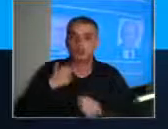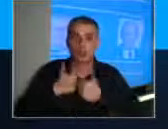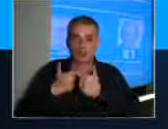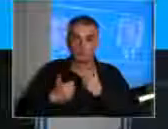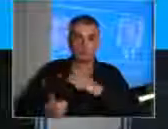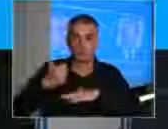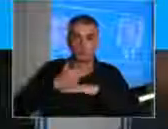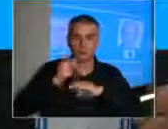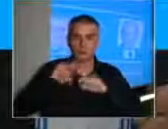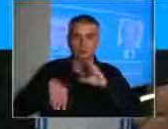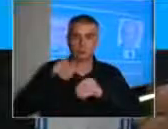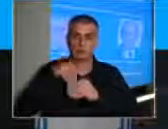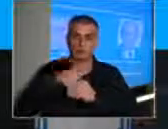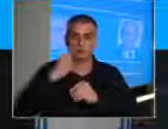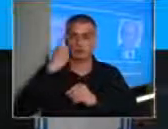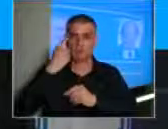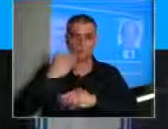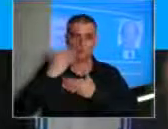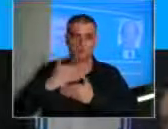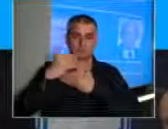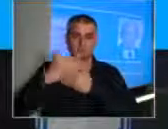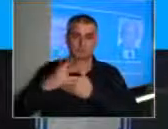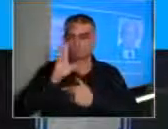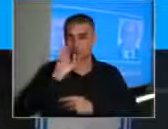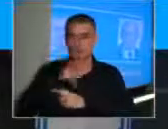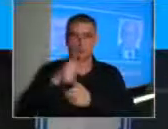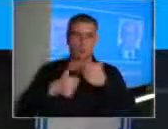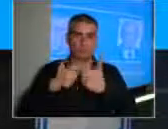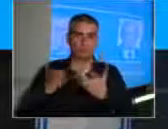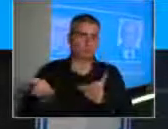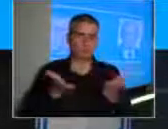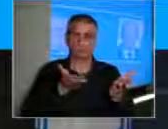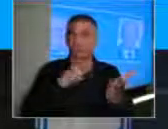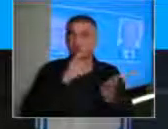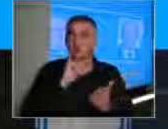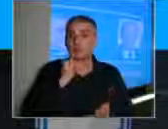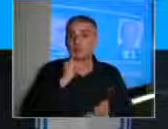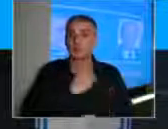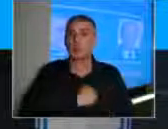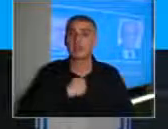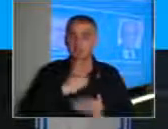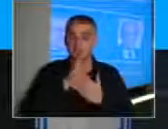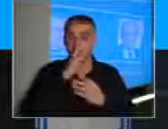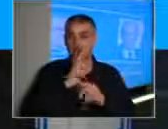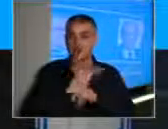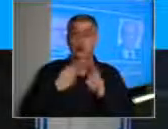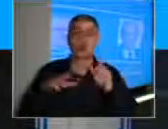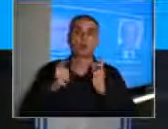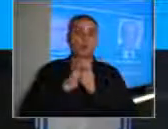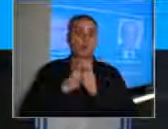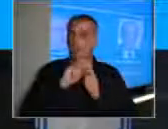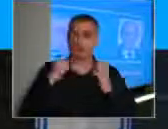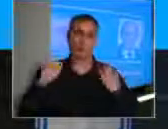על הרשות, יש אצלנו פריימריז, פעם אחת בקדנציה, מוזמן להגיש מועמדות, להתמודד. זה נכון שלצערי התרגלנו שרוב מפלגות בכנסת